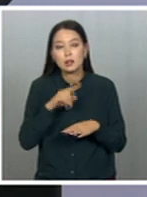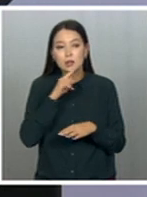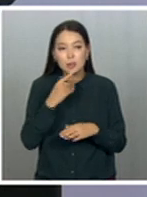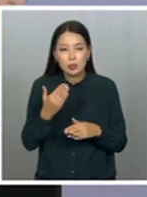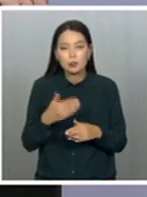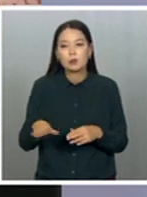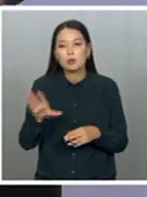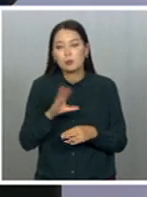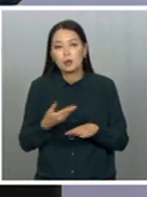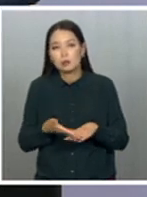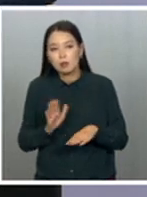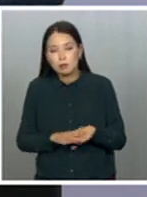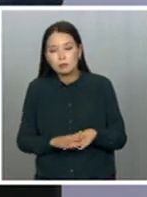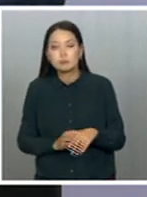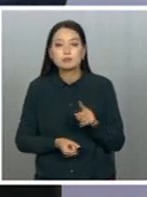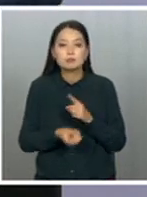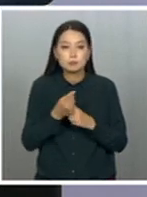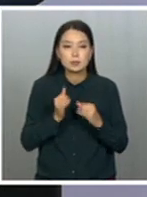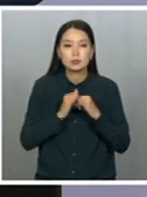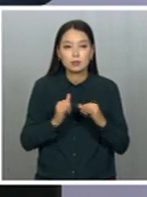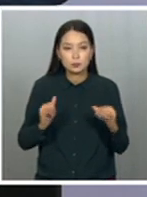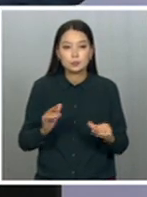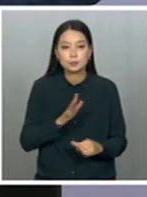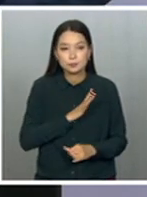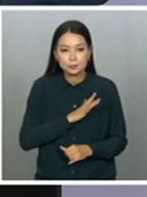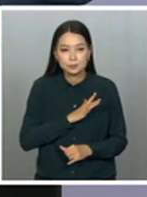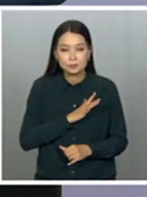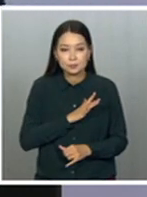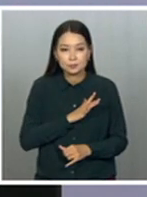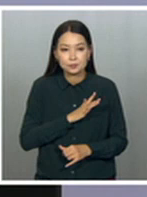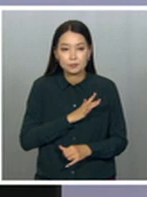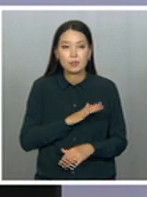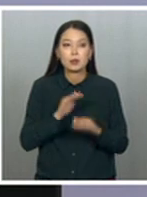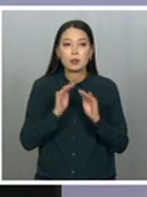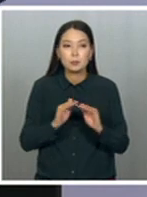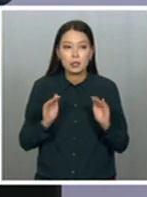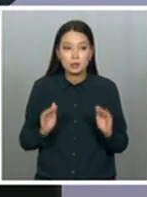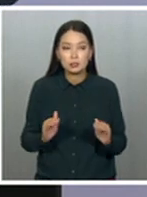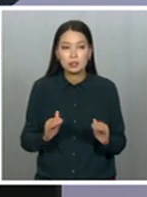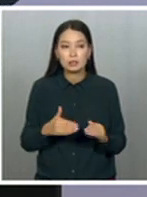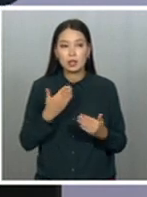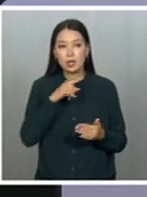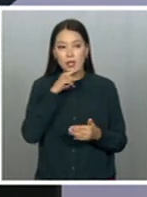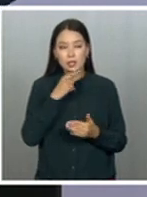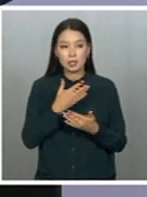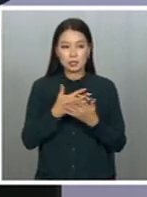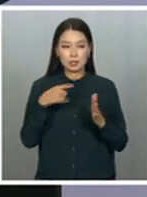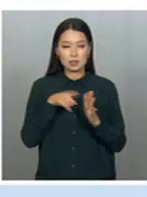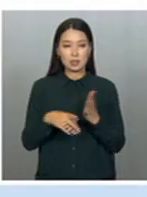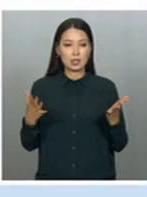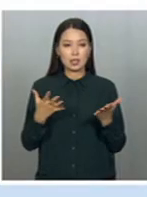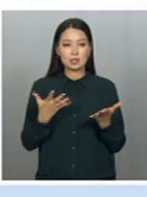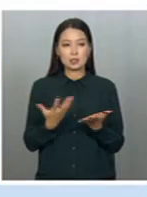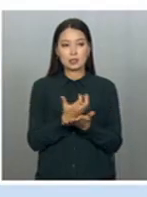шығып, тұрақты даму жолына түсті. Балалар, экономика саласындағы табыстарымыз қандай десек, дәл осы 21-ші